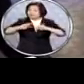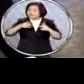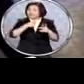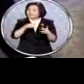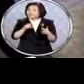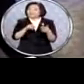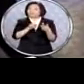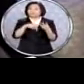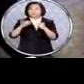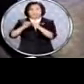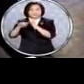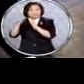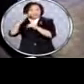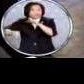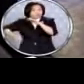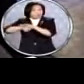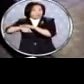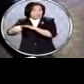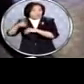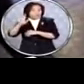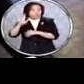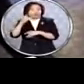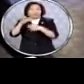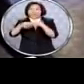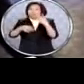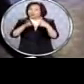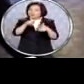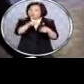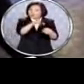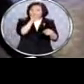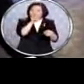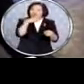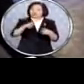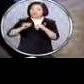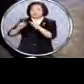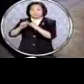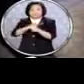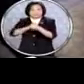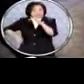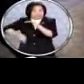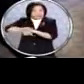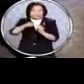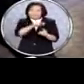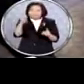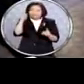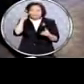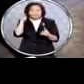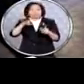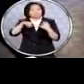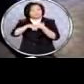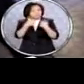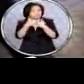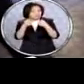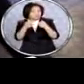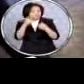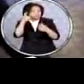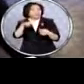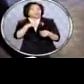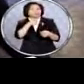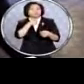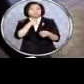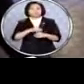那人民如果违法的话，是因为制度出了问题呢，还是人民刻意的去违背法律？这才是一个